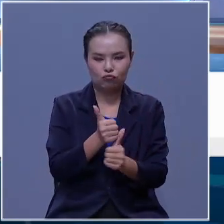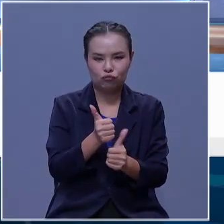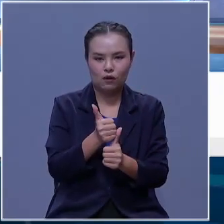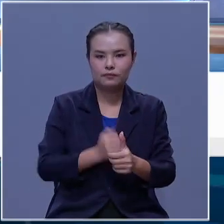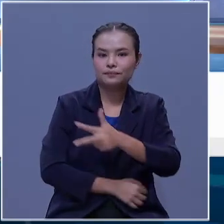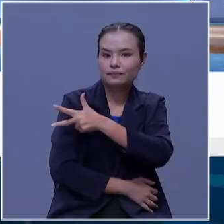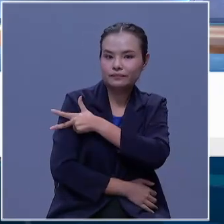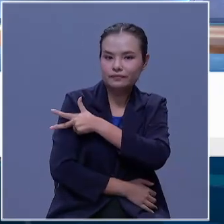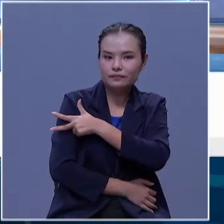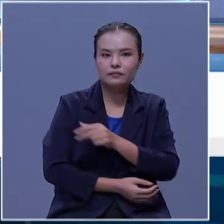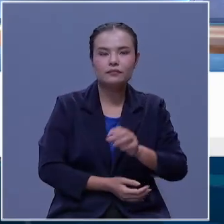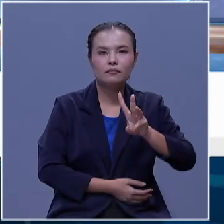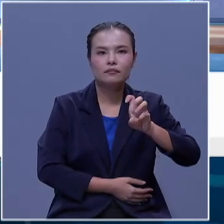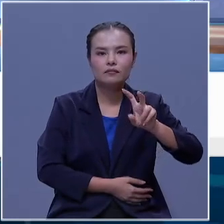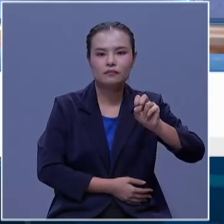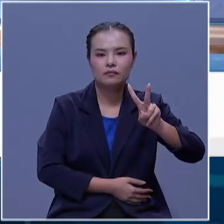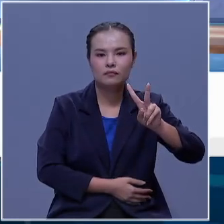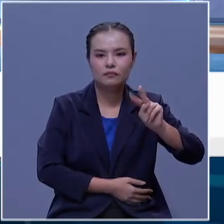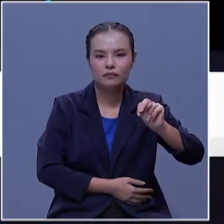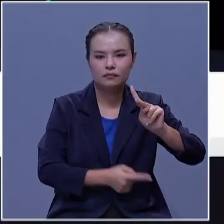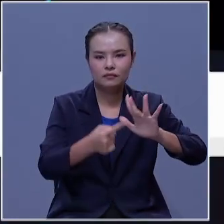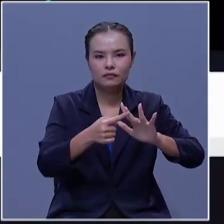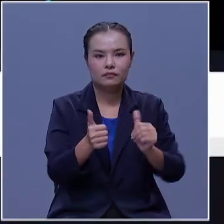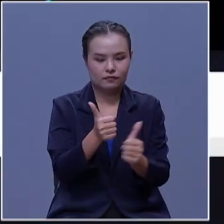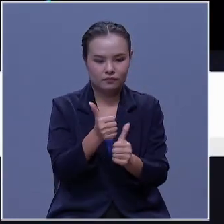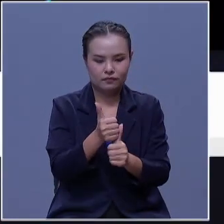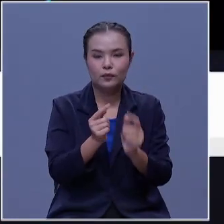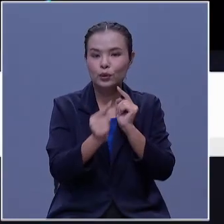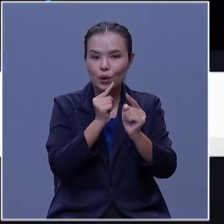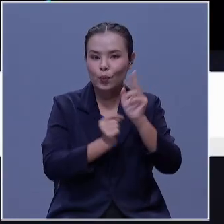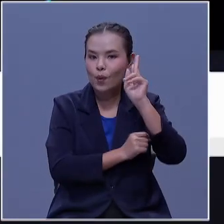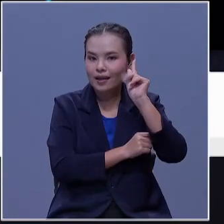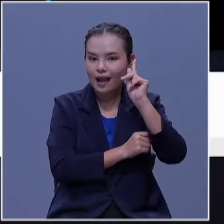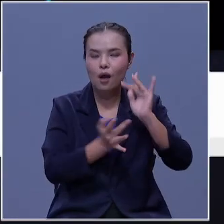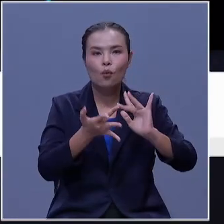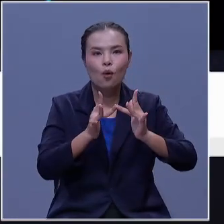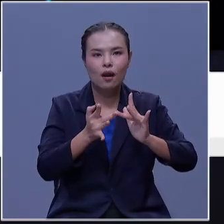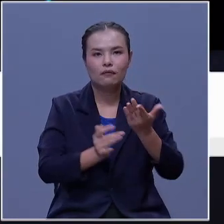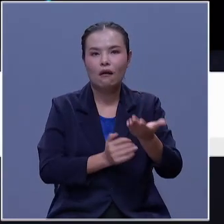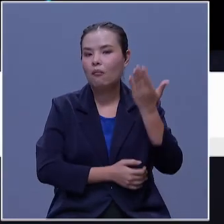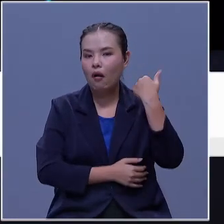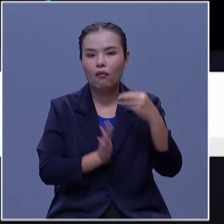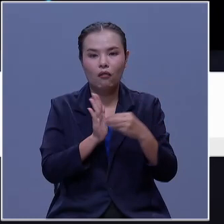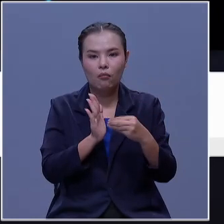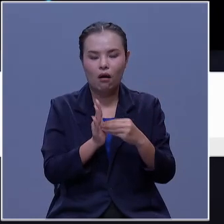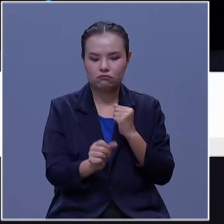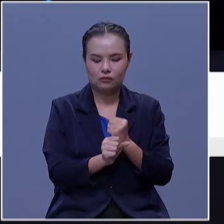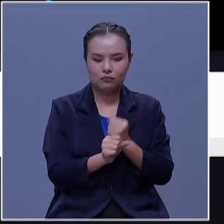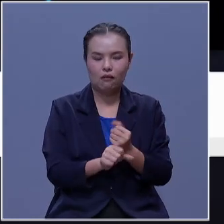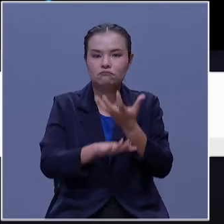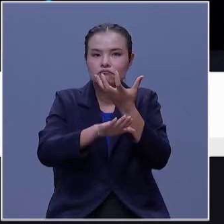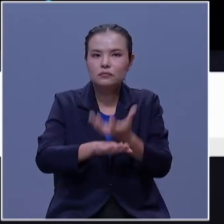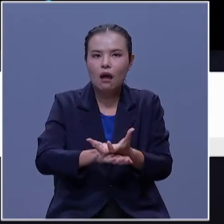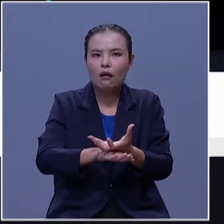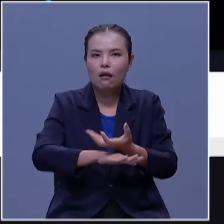ารย์วิษณุทรัพย์สมพลนะครับรองผู้ว่ากทม.ท่านก็มาคุยในรายการเปิดโต๊ะข่าวนะครับบอกว่าที่ผ่านมากทม.ไม่เคยทำเรื่องน้ำหนักรถบรรทุ